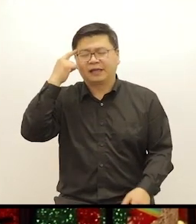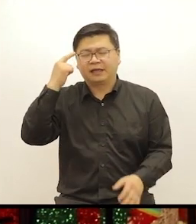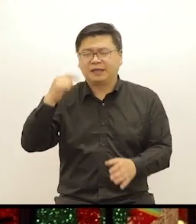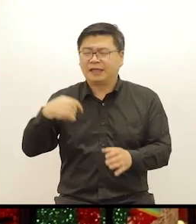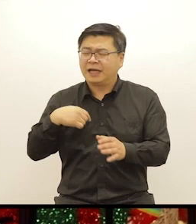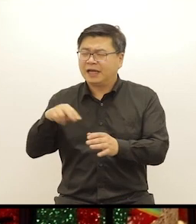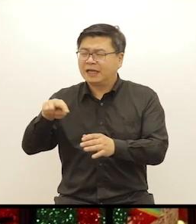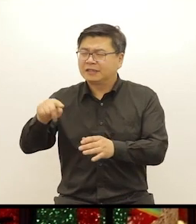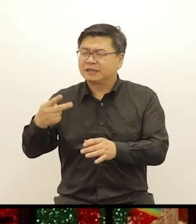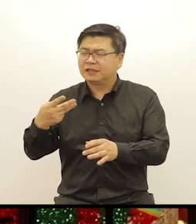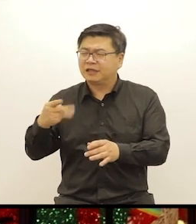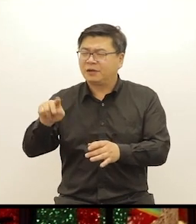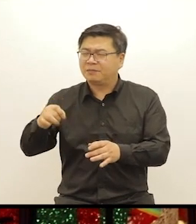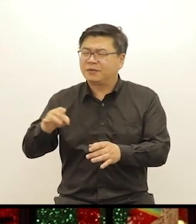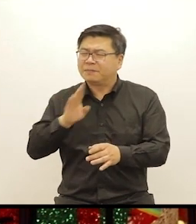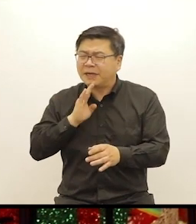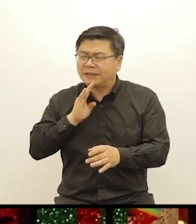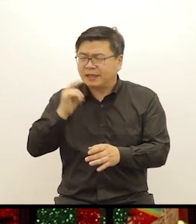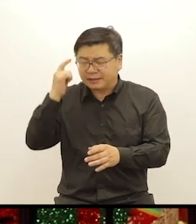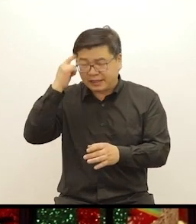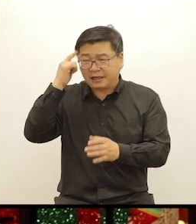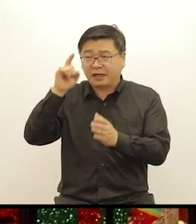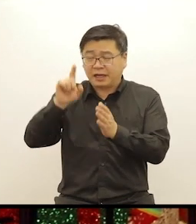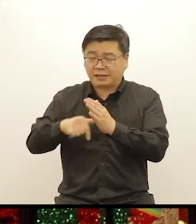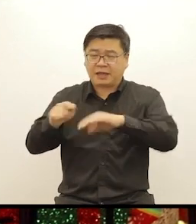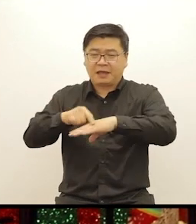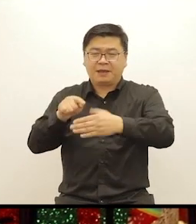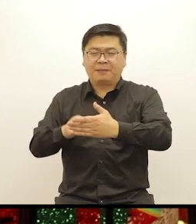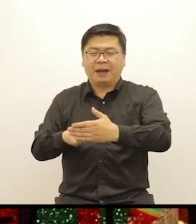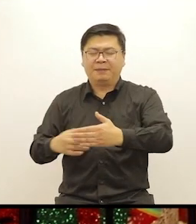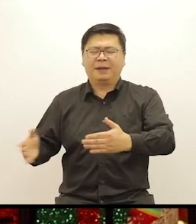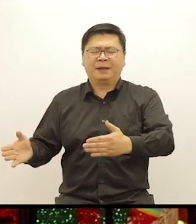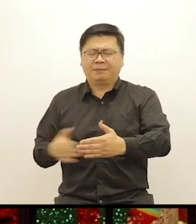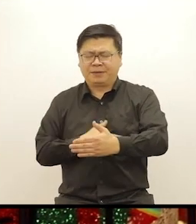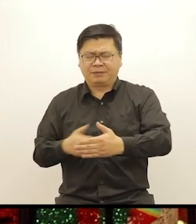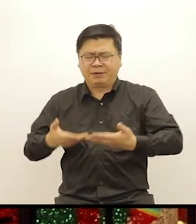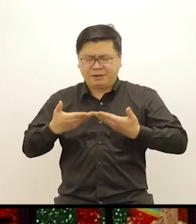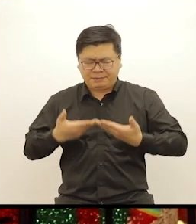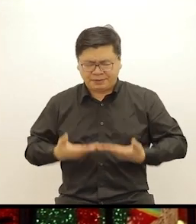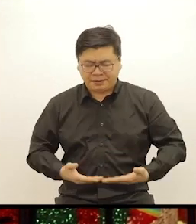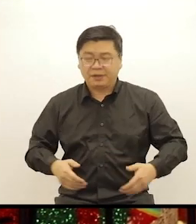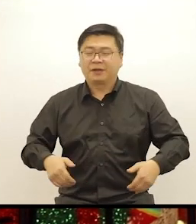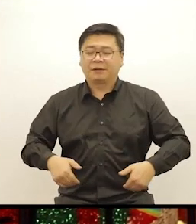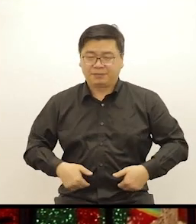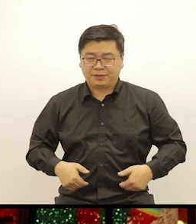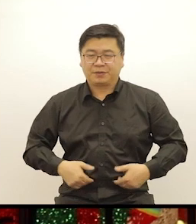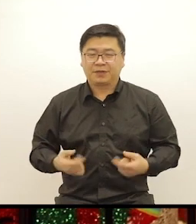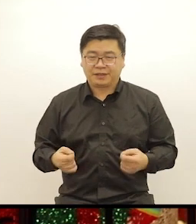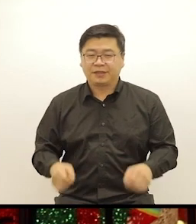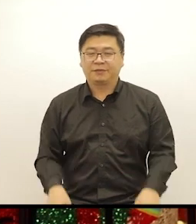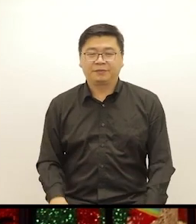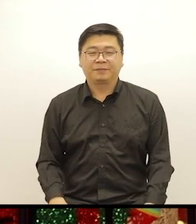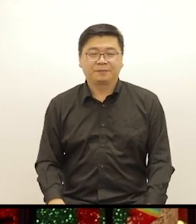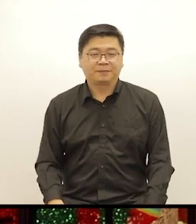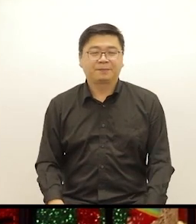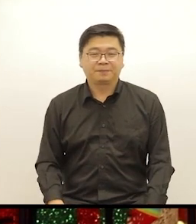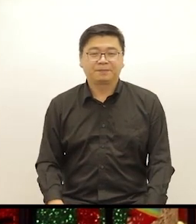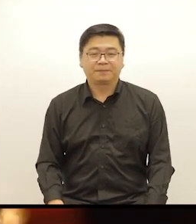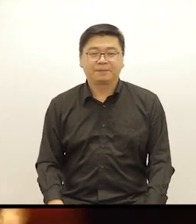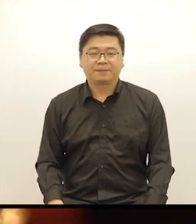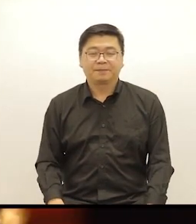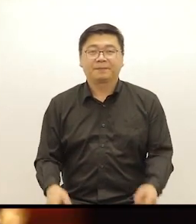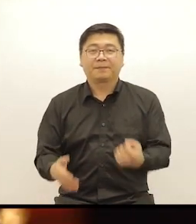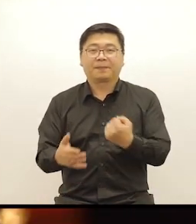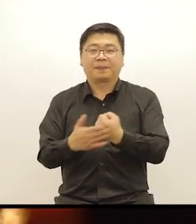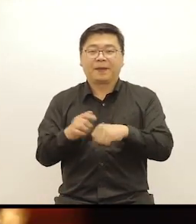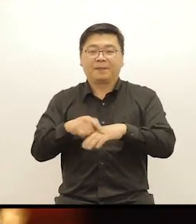생각될 때는 마음을 비우는 게 예, 한 가지 아마 중요한 것 같아요. 개인 네. 예.